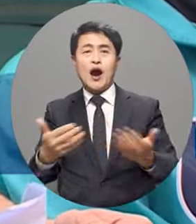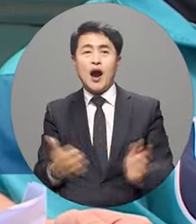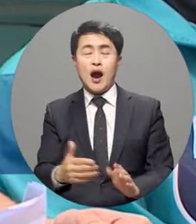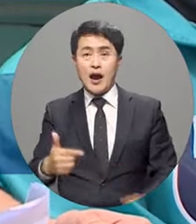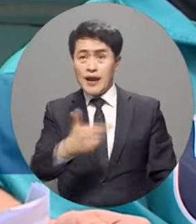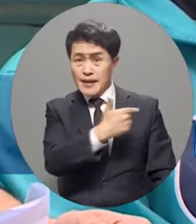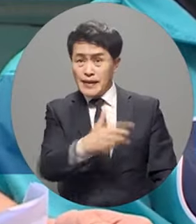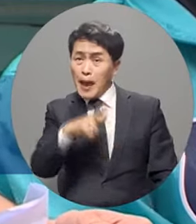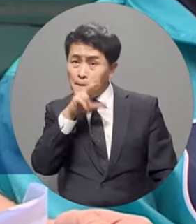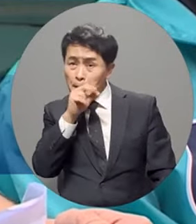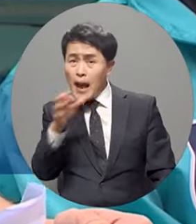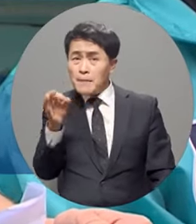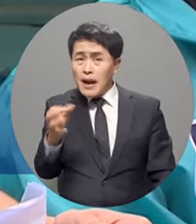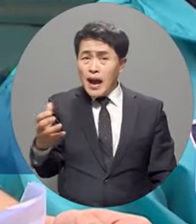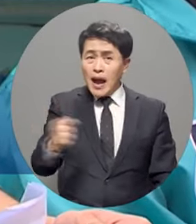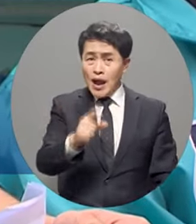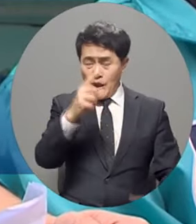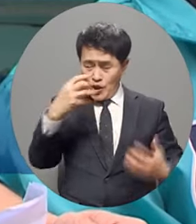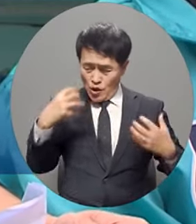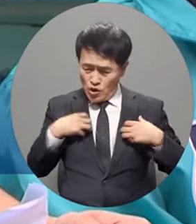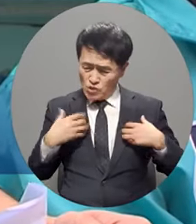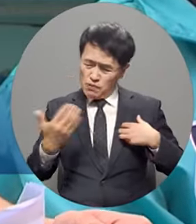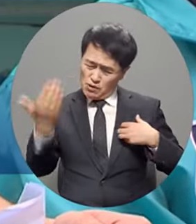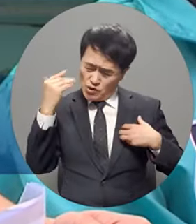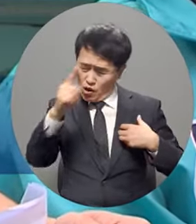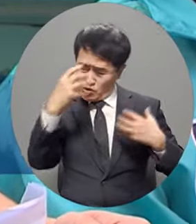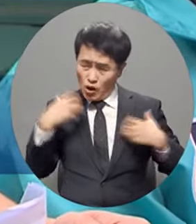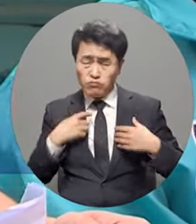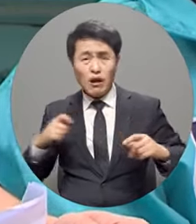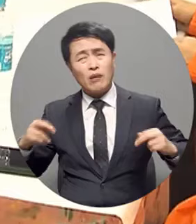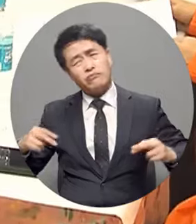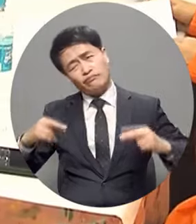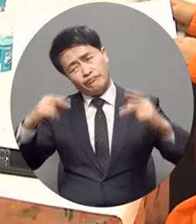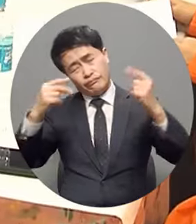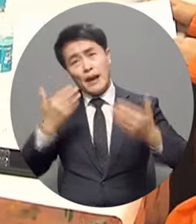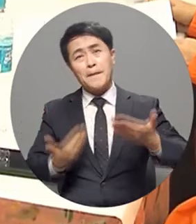놓고 현 정부, 전 정부 비난하며 싸우기에 바쁩니다.